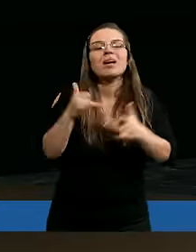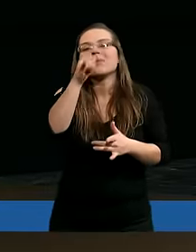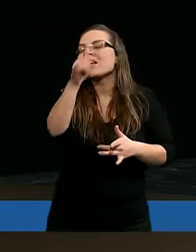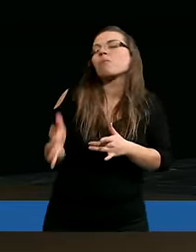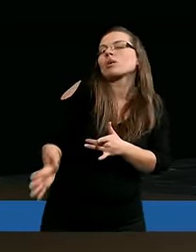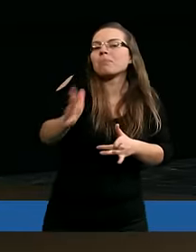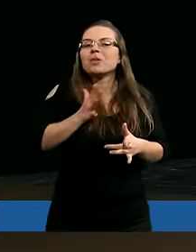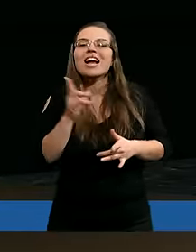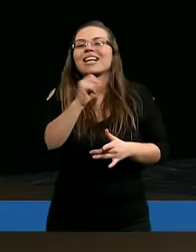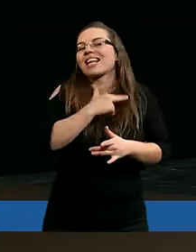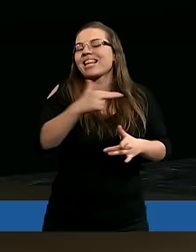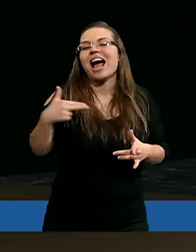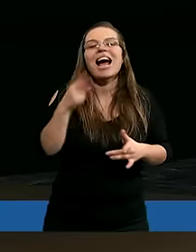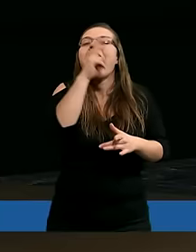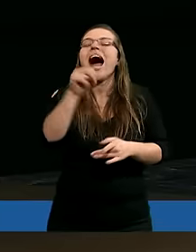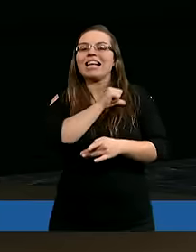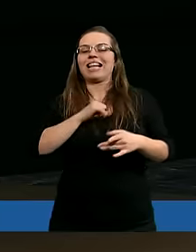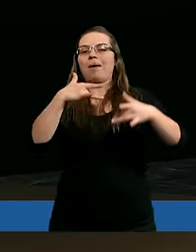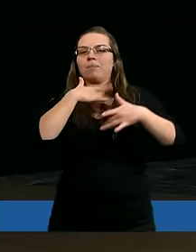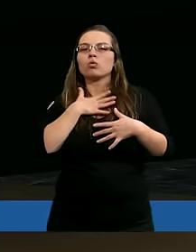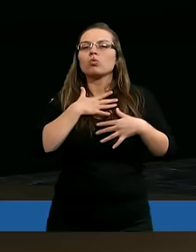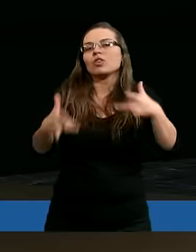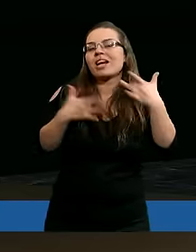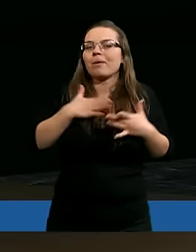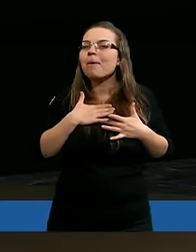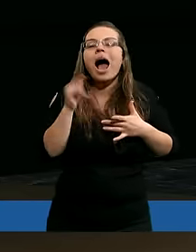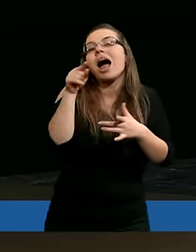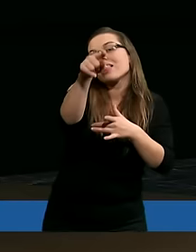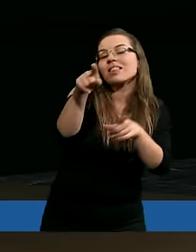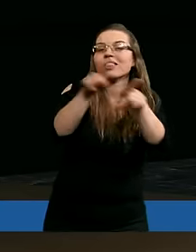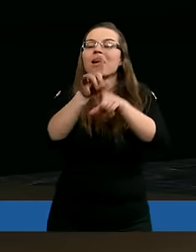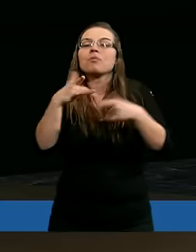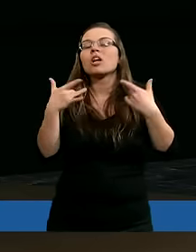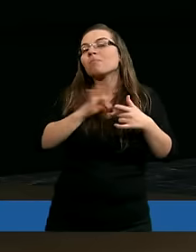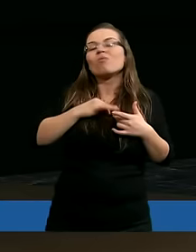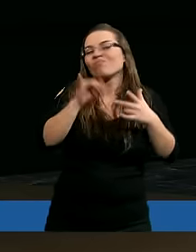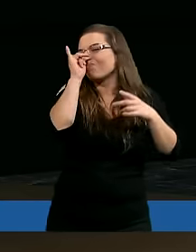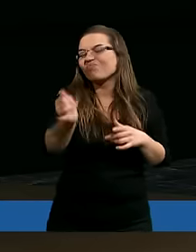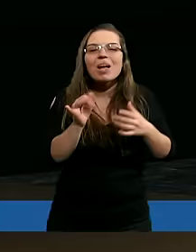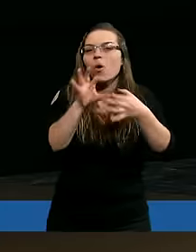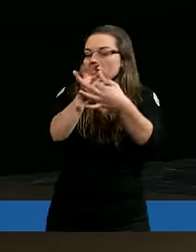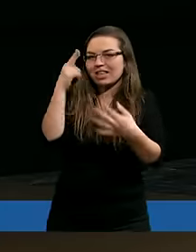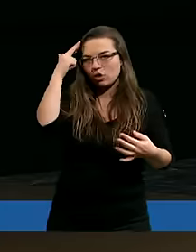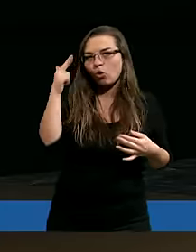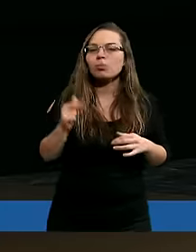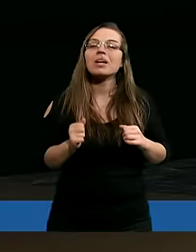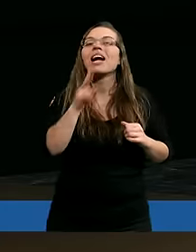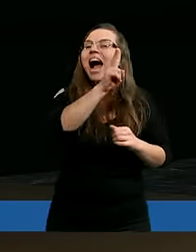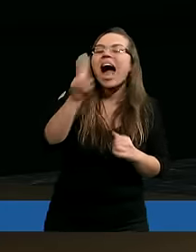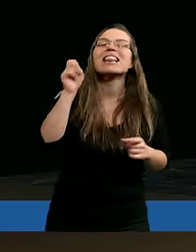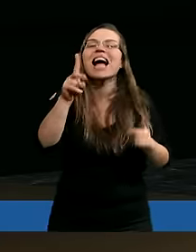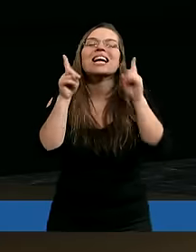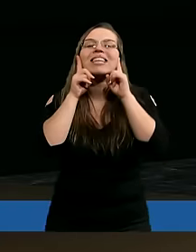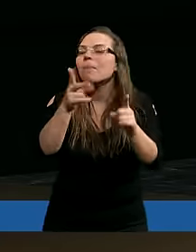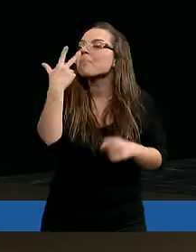cierpienia przeżyć za nas i nikt nie może wejść jakby w nasze cierpienie. Każdy